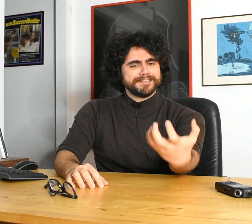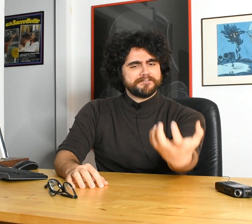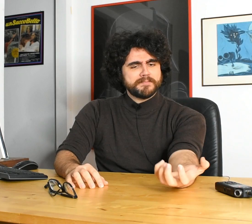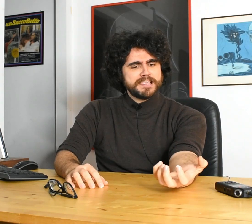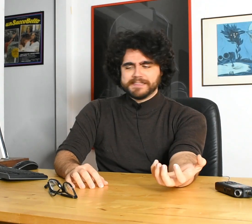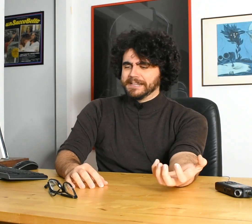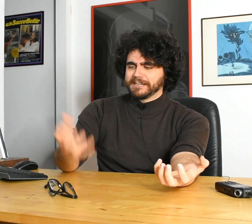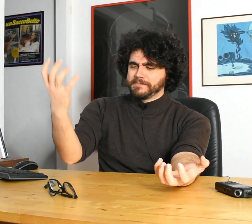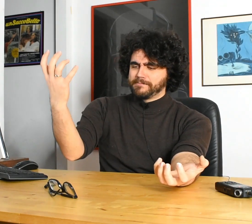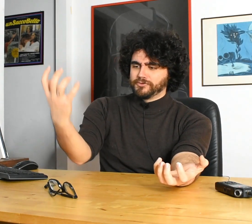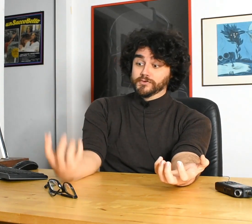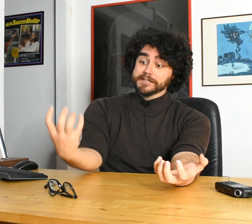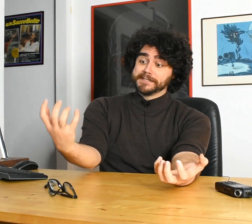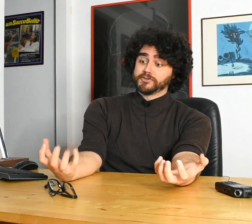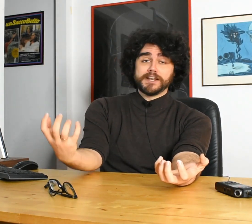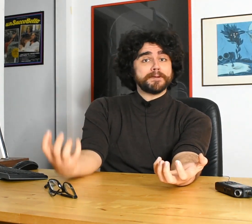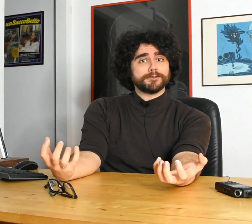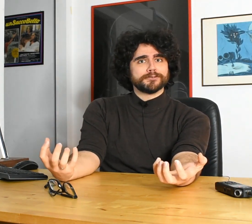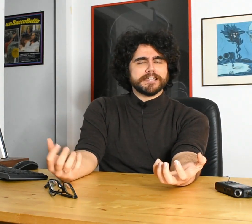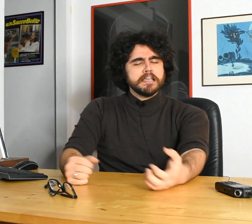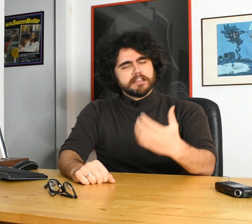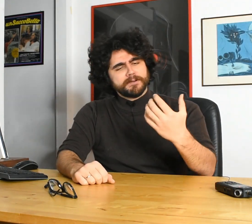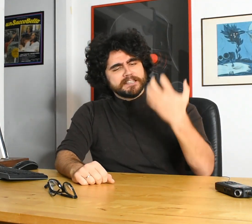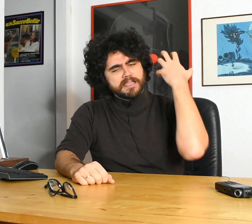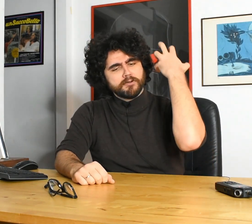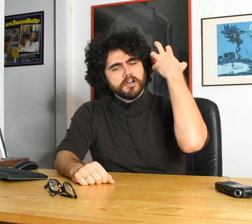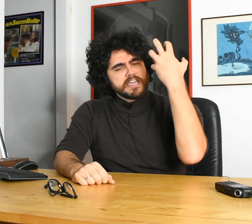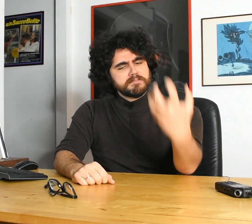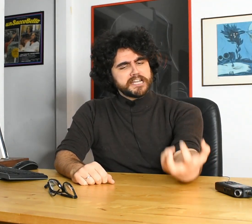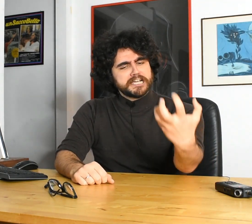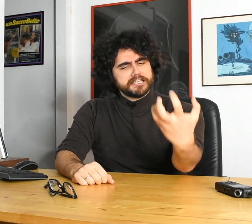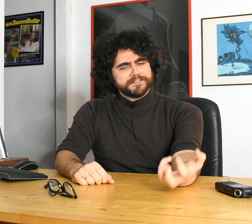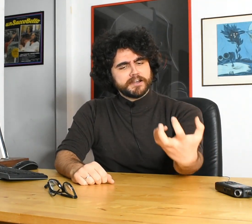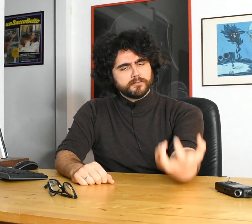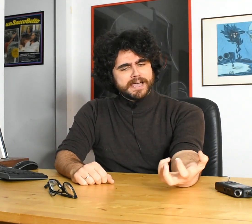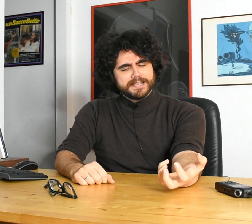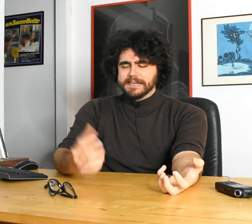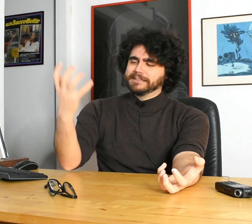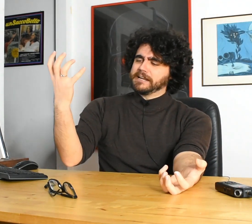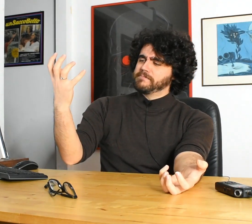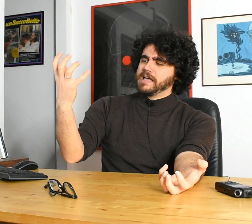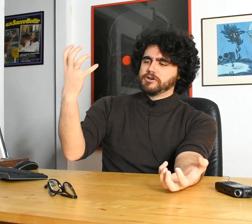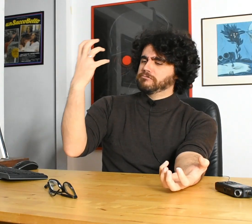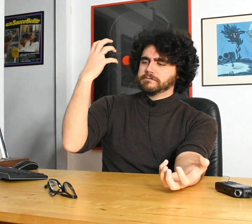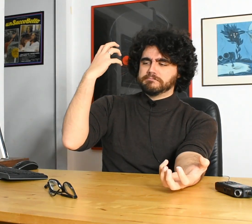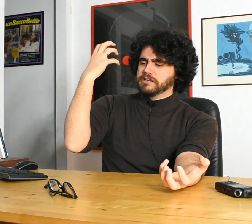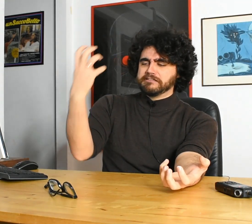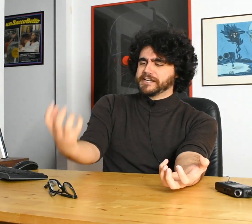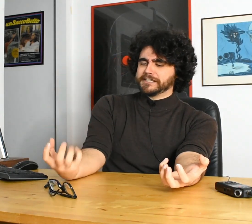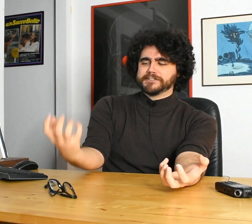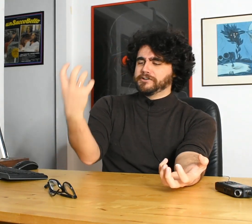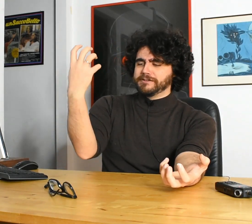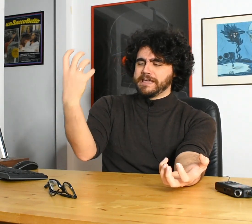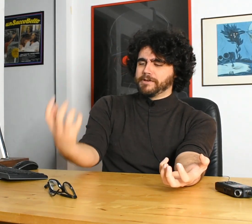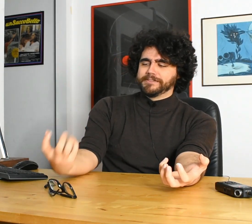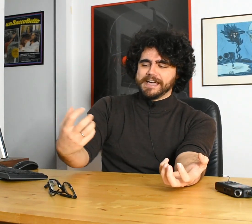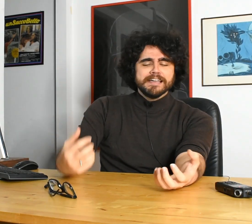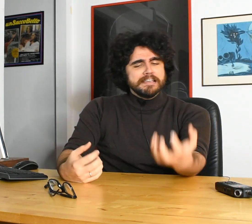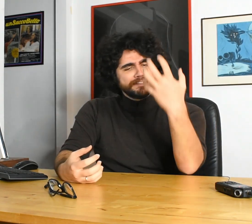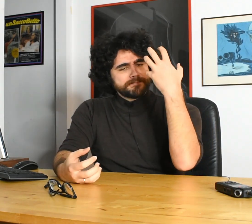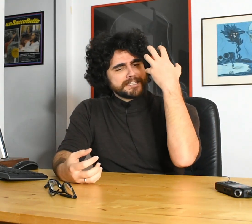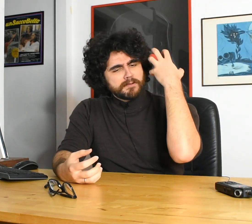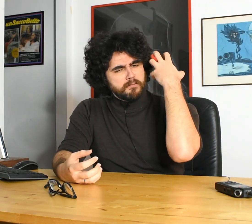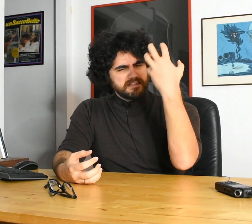Dio, patria, famiglia, dall'altra abbiamo giustizia sociale per tutti, da una parte abbiamo immigrati arrivare a rubare, dall'altra abbiamo integrazione e